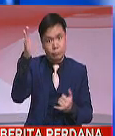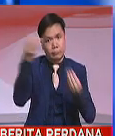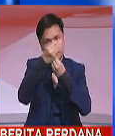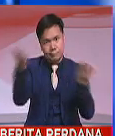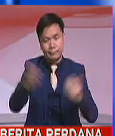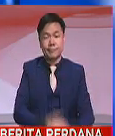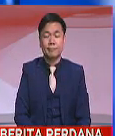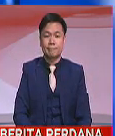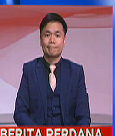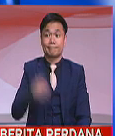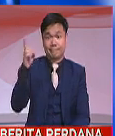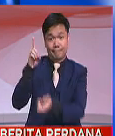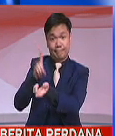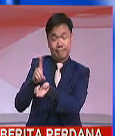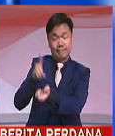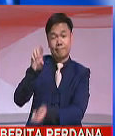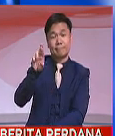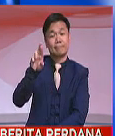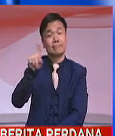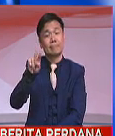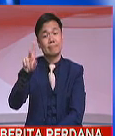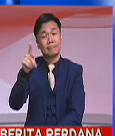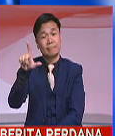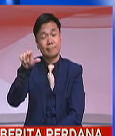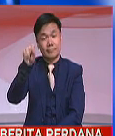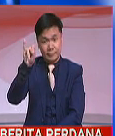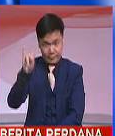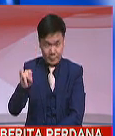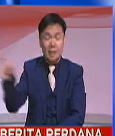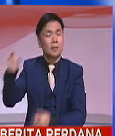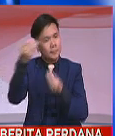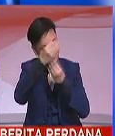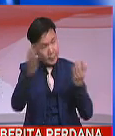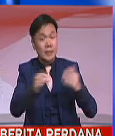Datuk Dr. Zulkifli ditemui media selepas menyampaikan amanat kepada